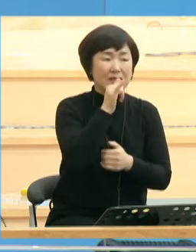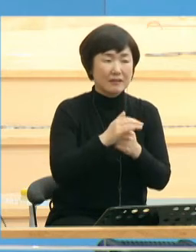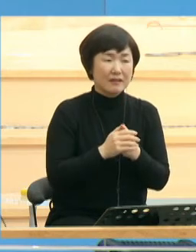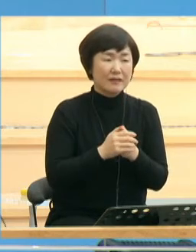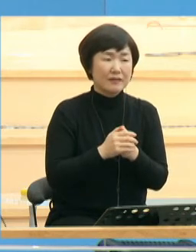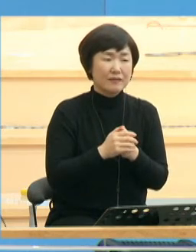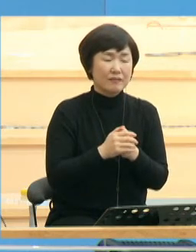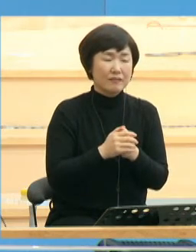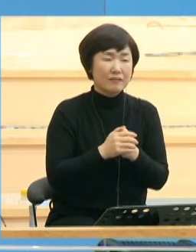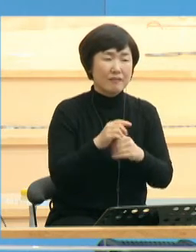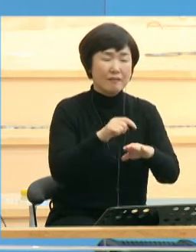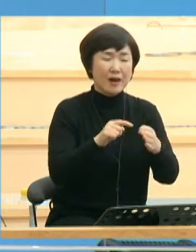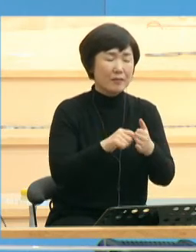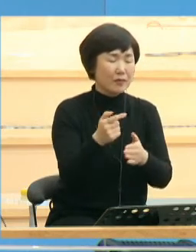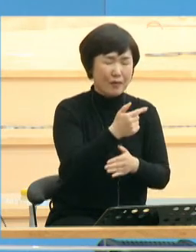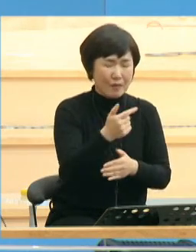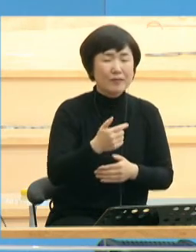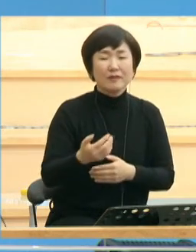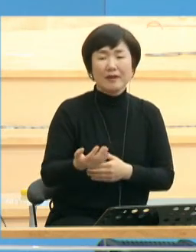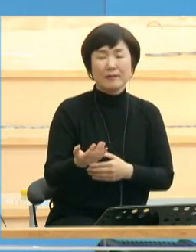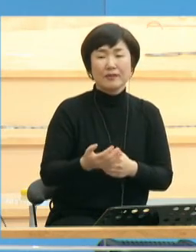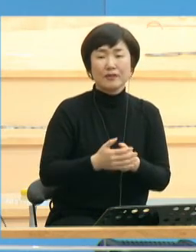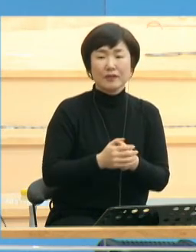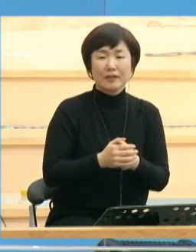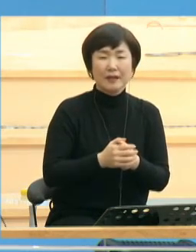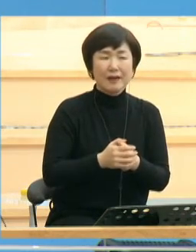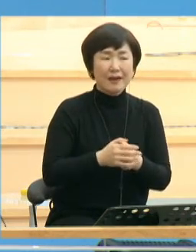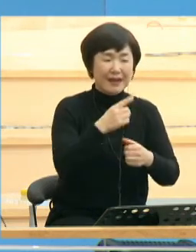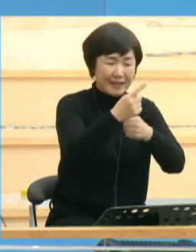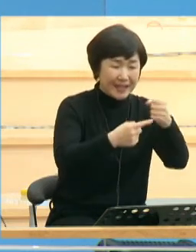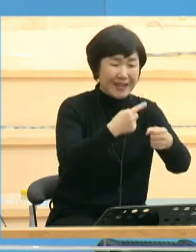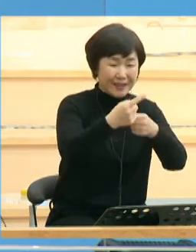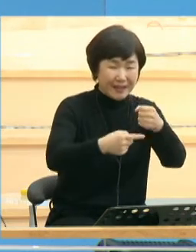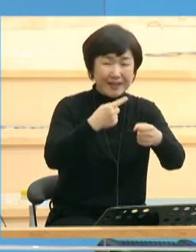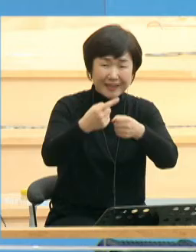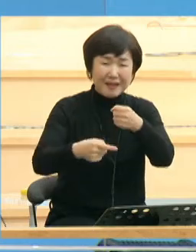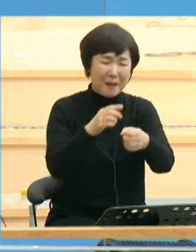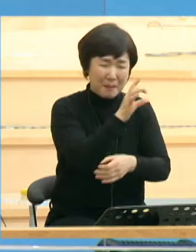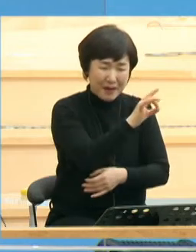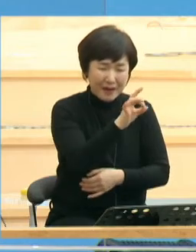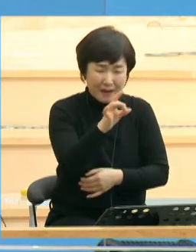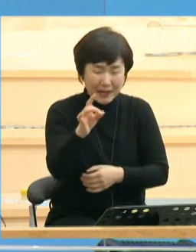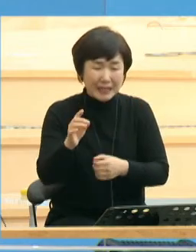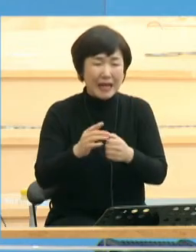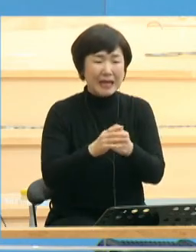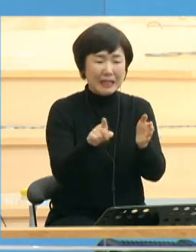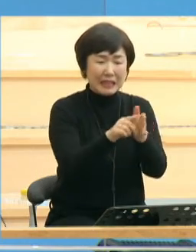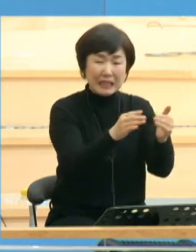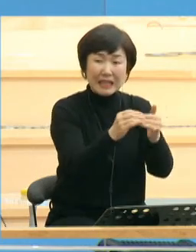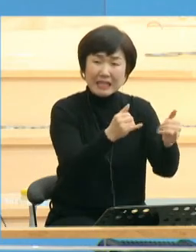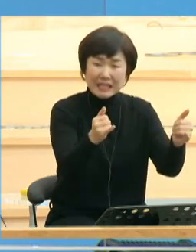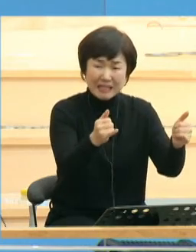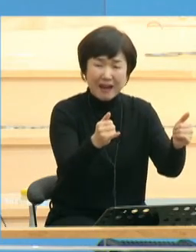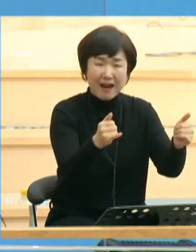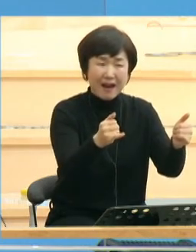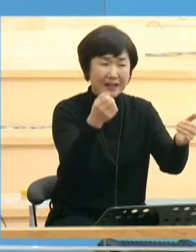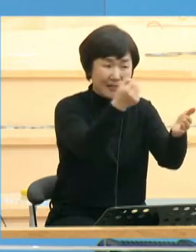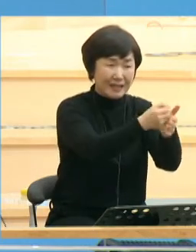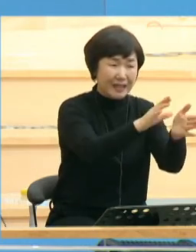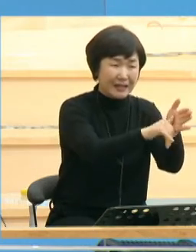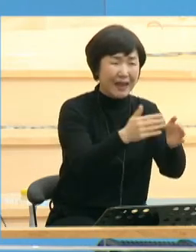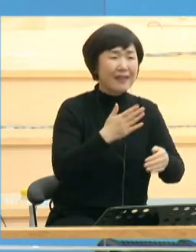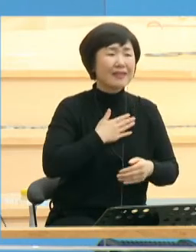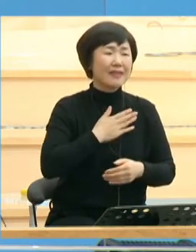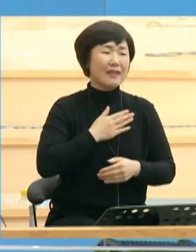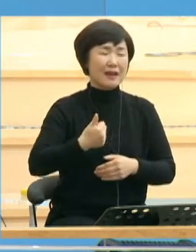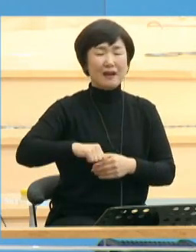진짜 마음 아픈 게 아님 해마다 돌아오는 행 축 시즌에 지 새끼 인데 내 새끼